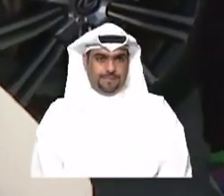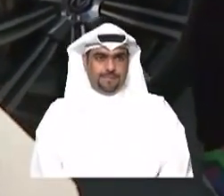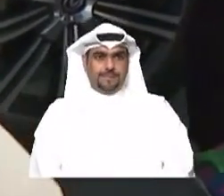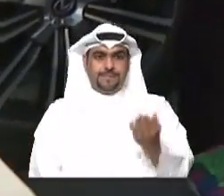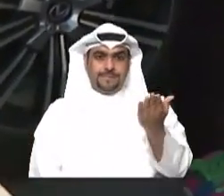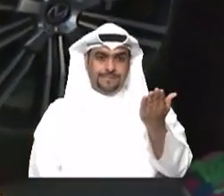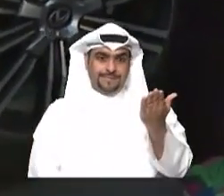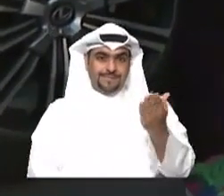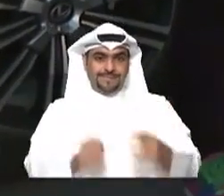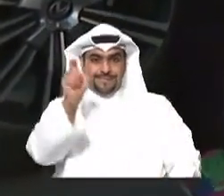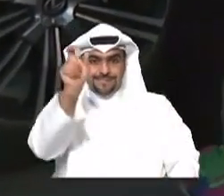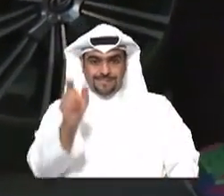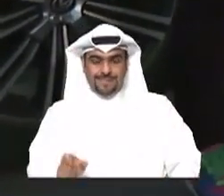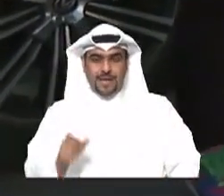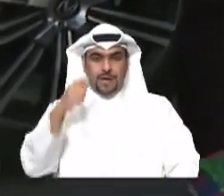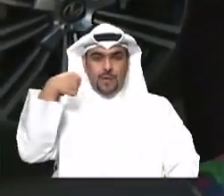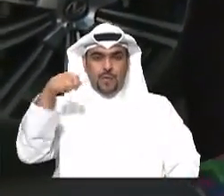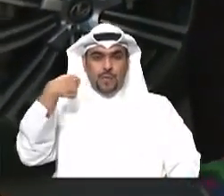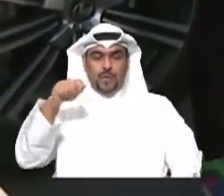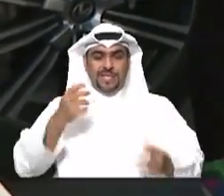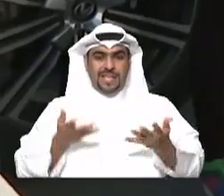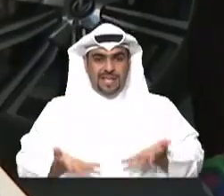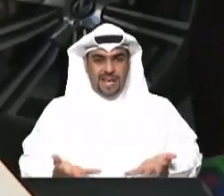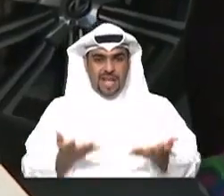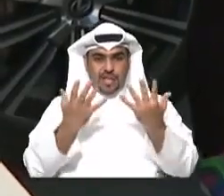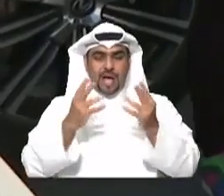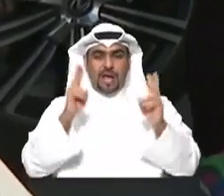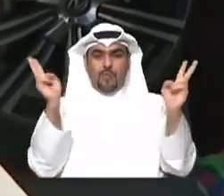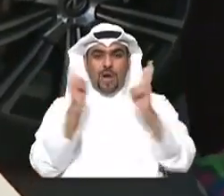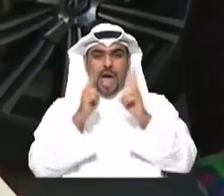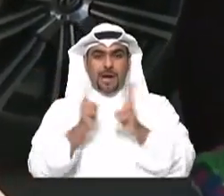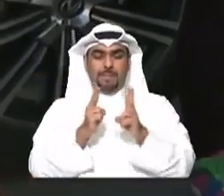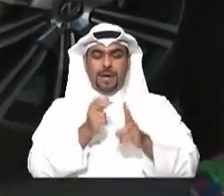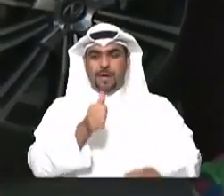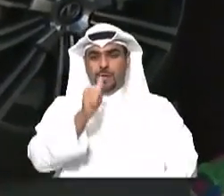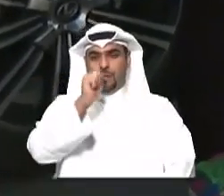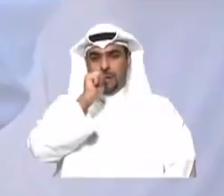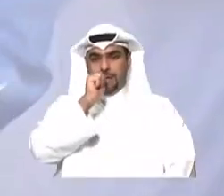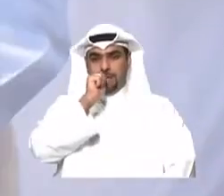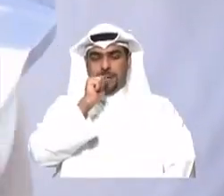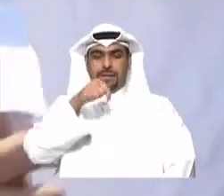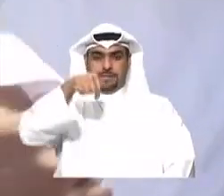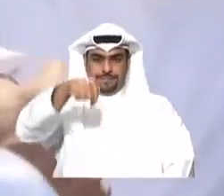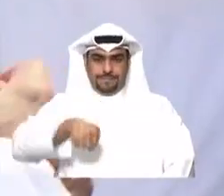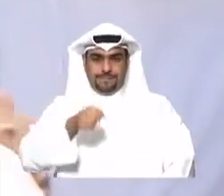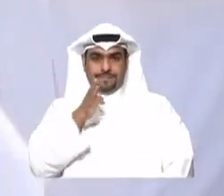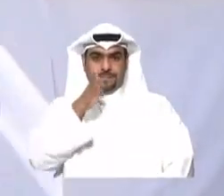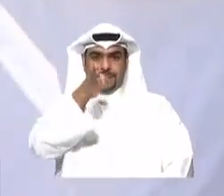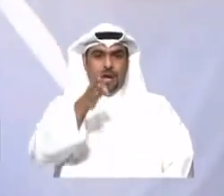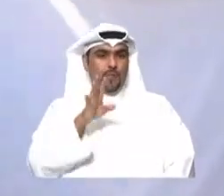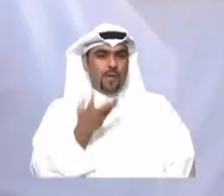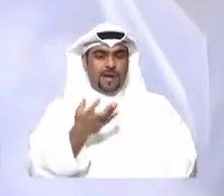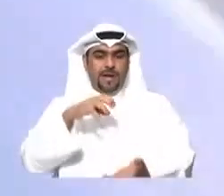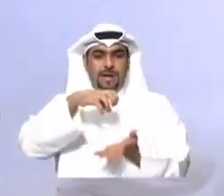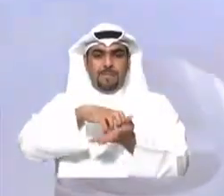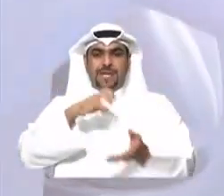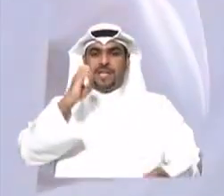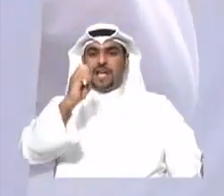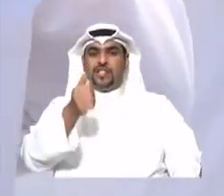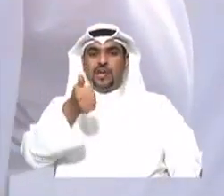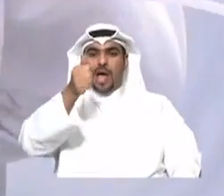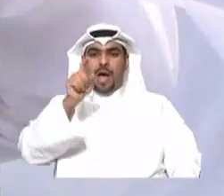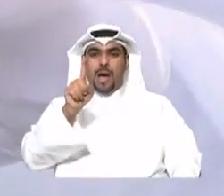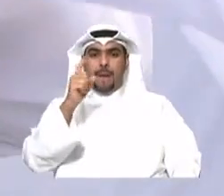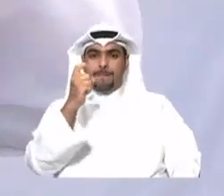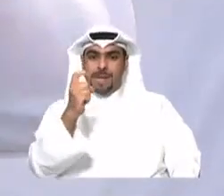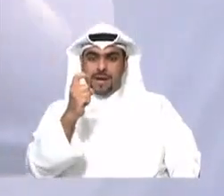وزيرة الأشغال العامة ووزيرة الكهرباء والماء والطاقة المتجددة دكتور أماني بوغماز توجه قطاعات